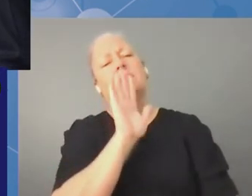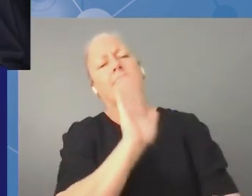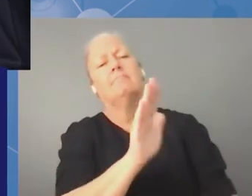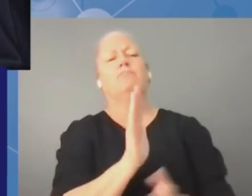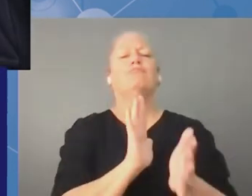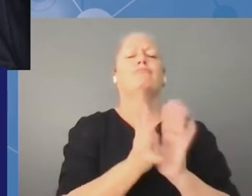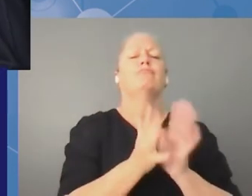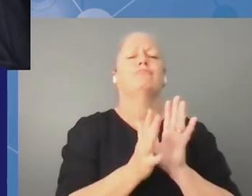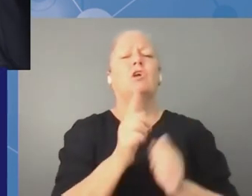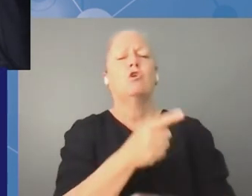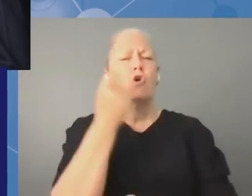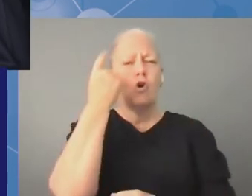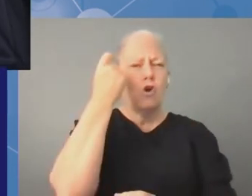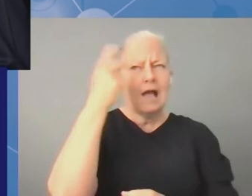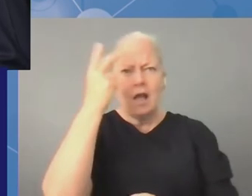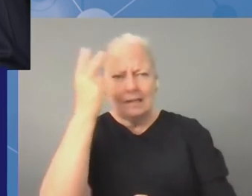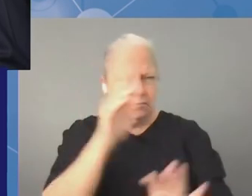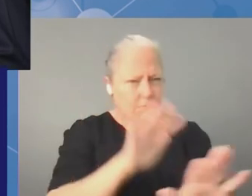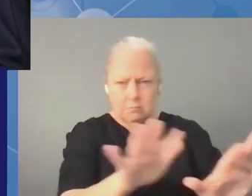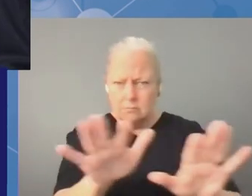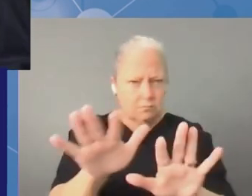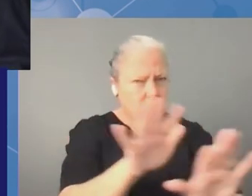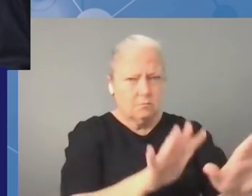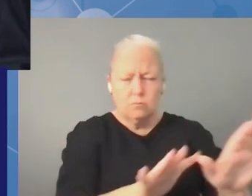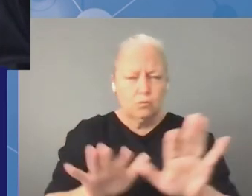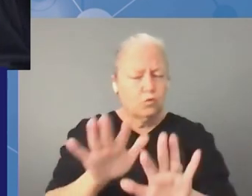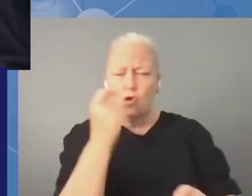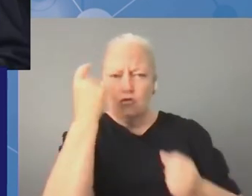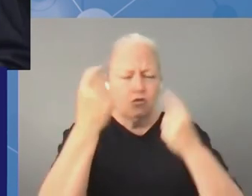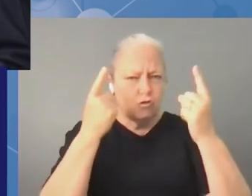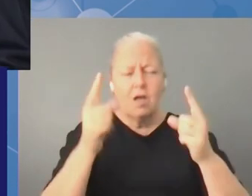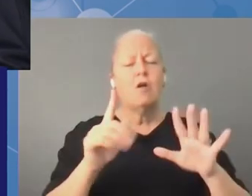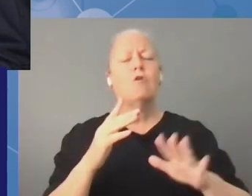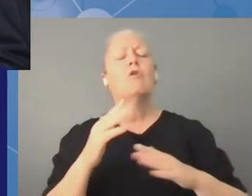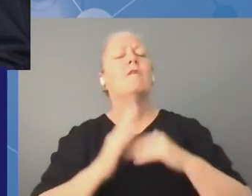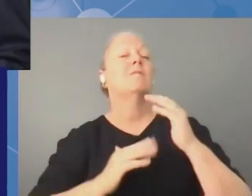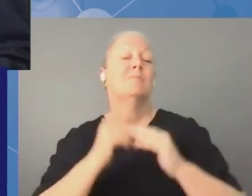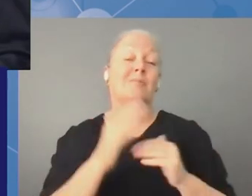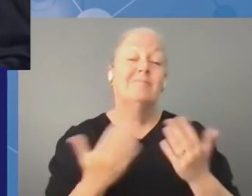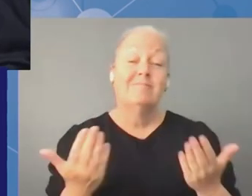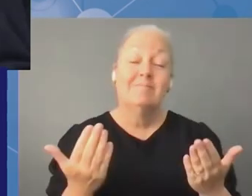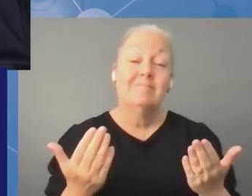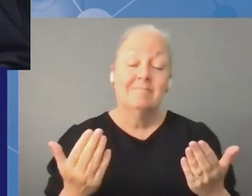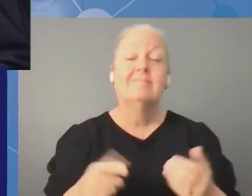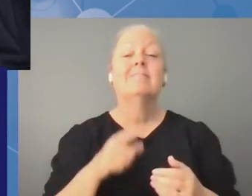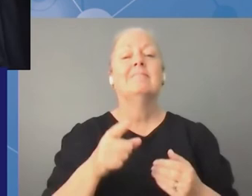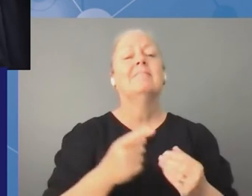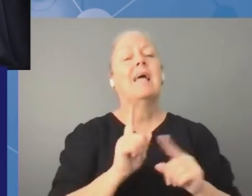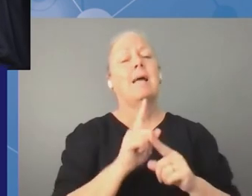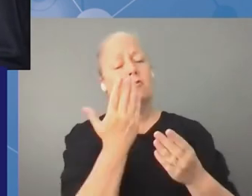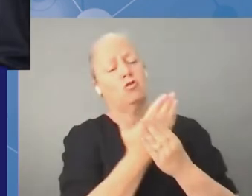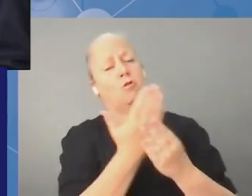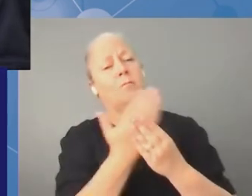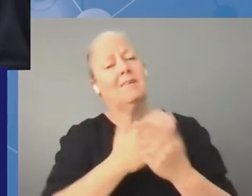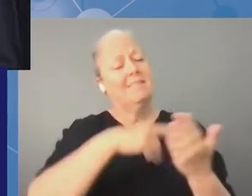يحصل، وحتى الوثائق التي ستنتج أن تكون في عدة لغات مترجمة